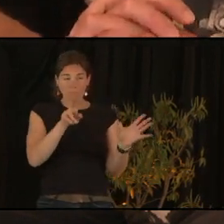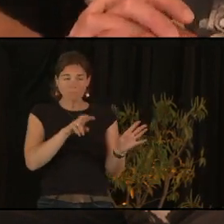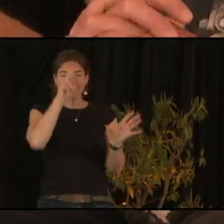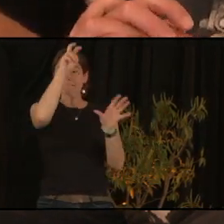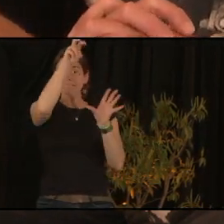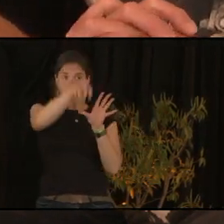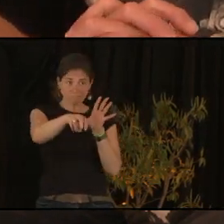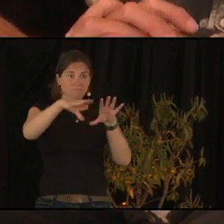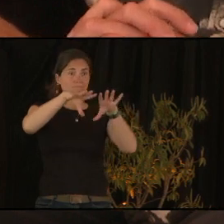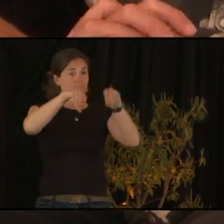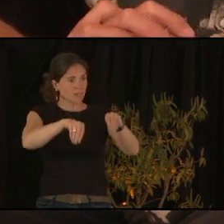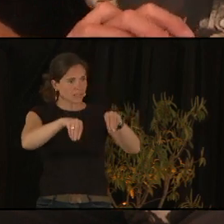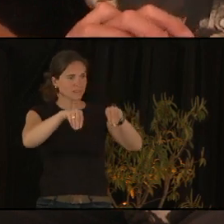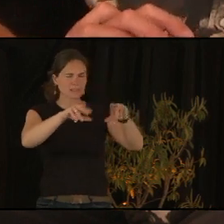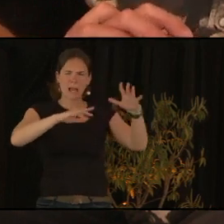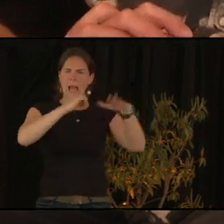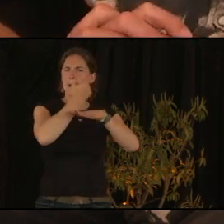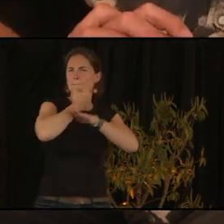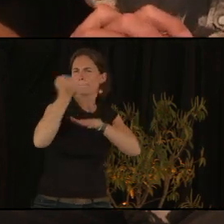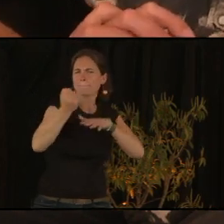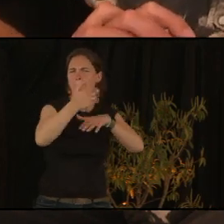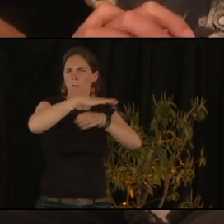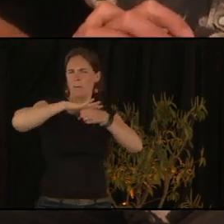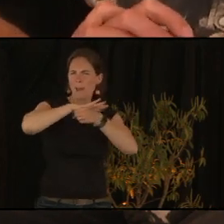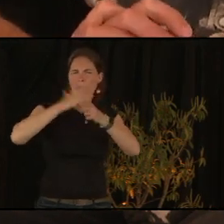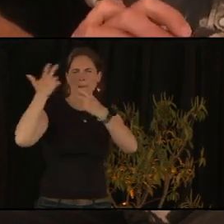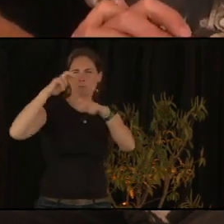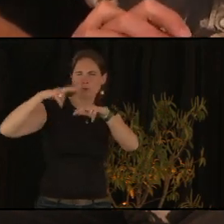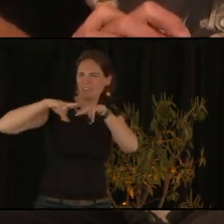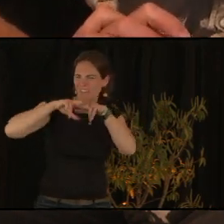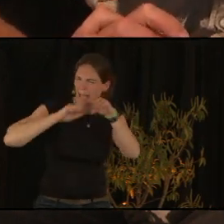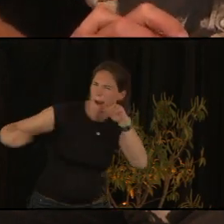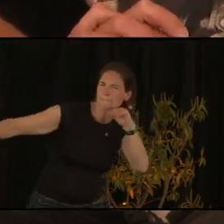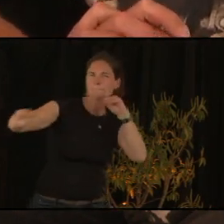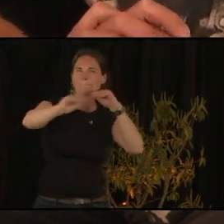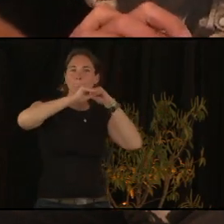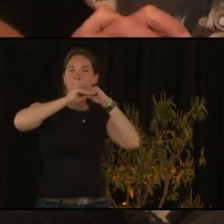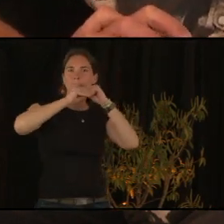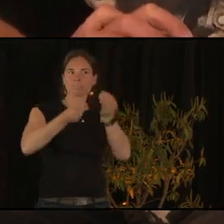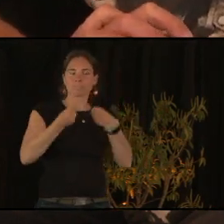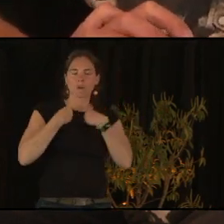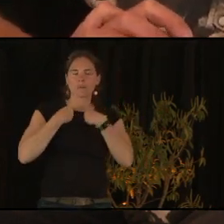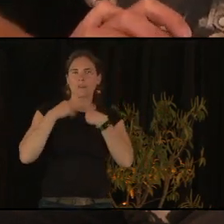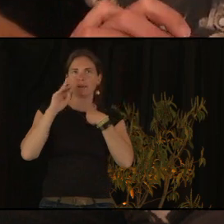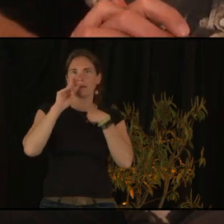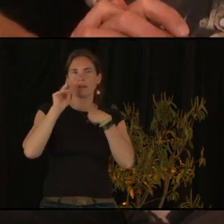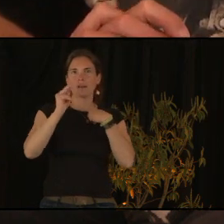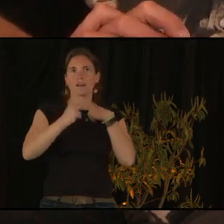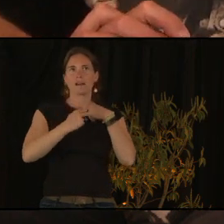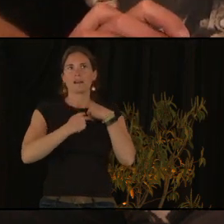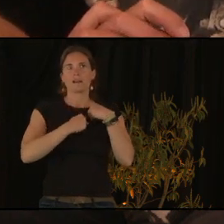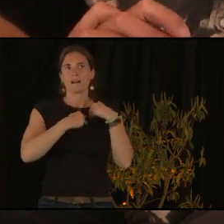lieu suffisamment isolé, sans aucun bruit vraiment, pour accéder au bruit